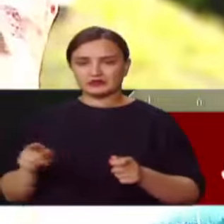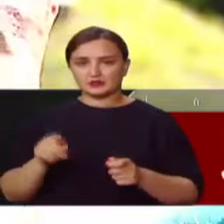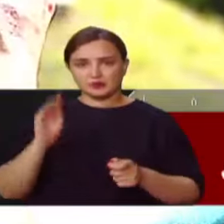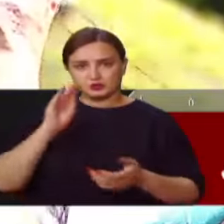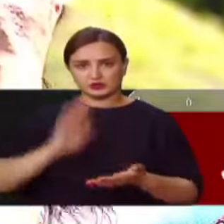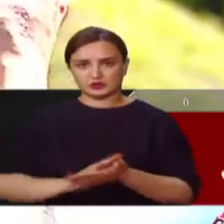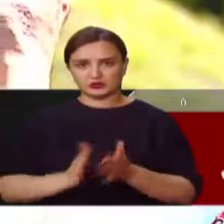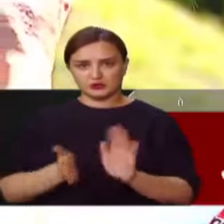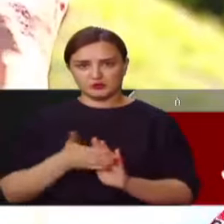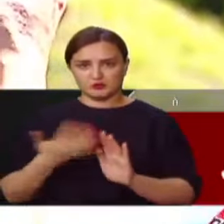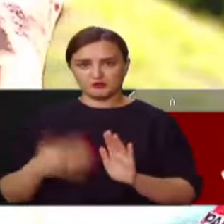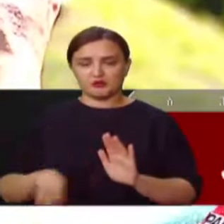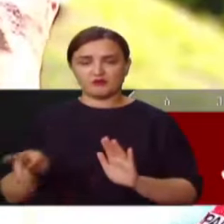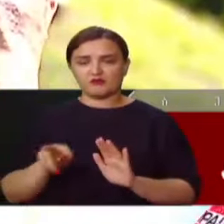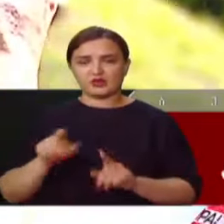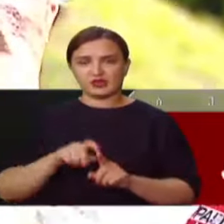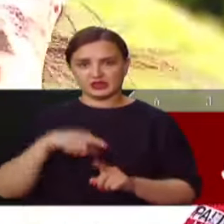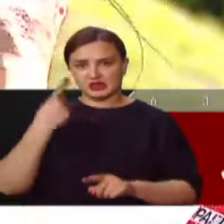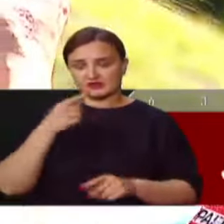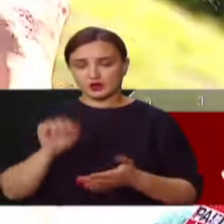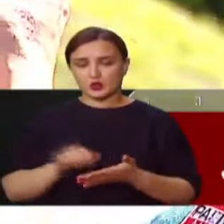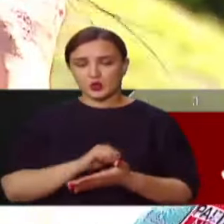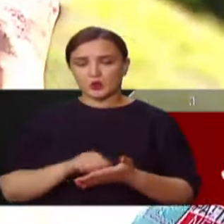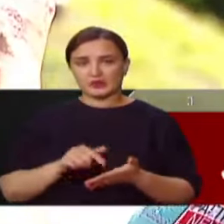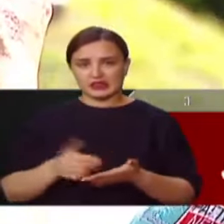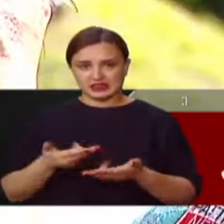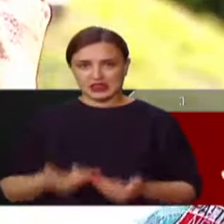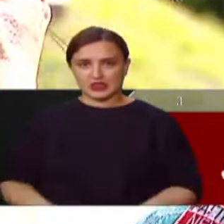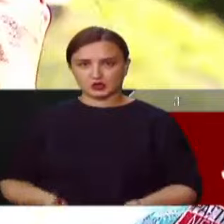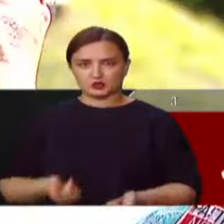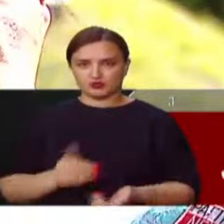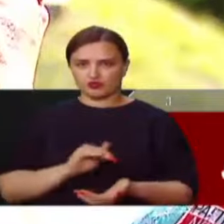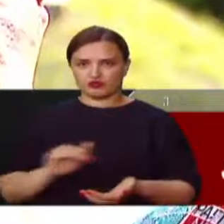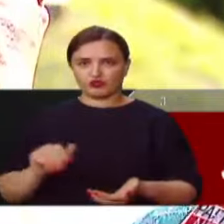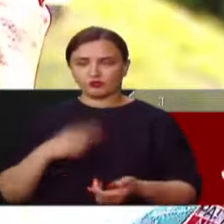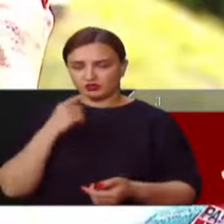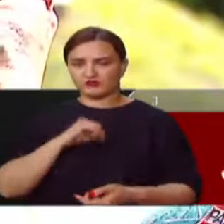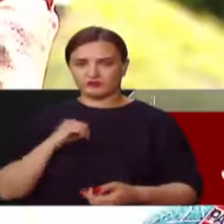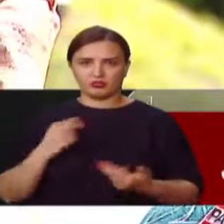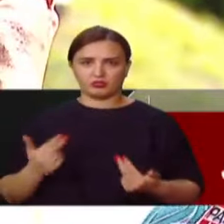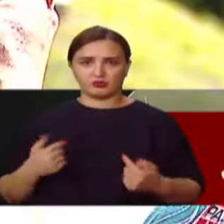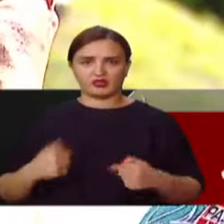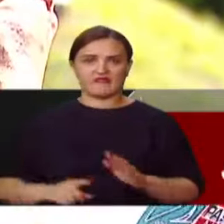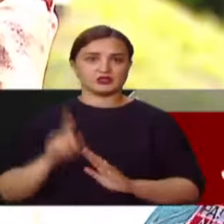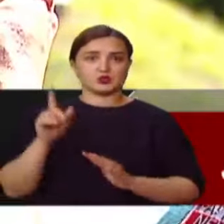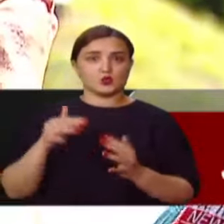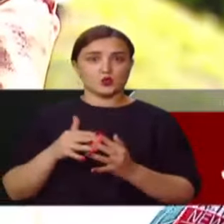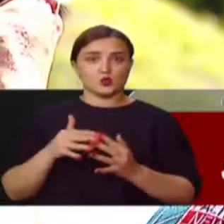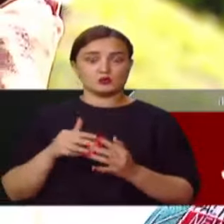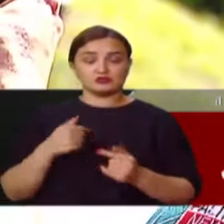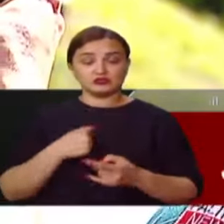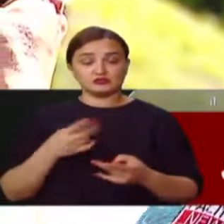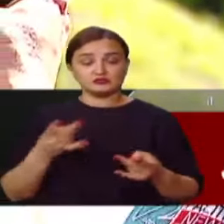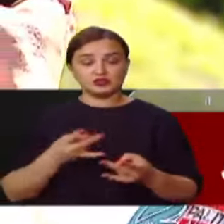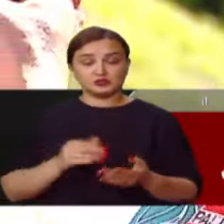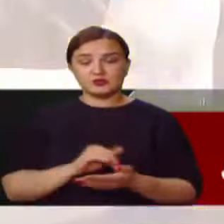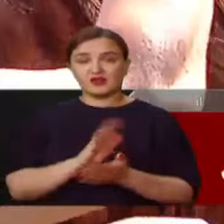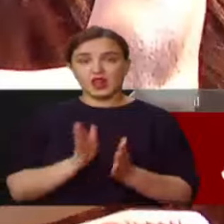შერებით მათ განაცხადეს და დოკუმენტურადაც დაადასტურეს ის რომ თავად დაიწყეს ომი, თუმცა ჩვენ გვჭირდება ამ